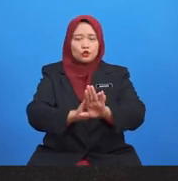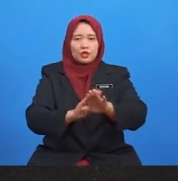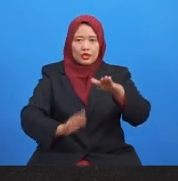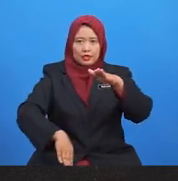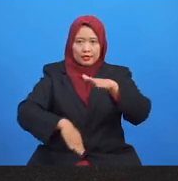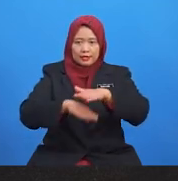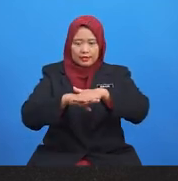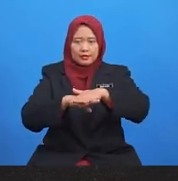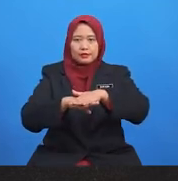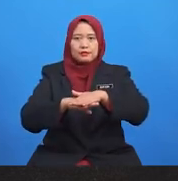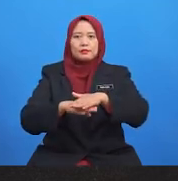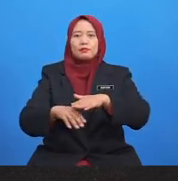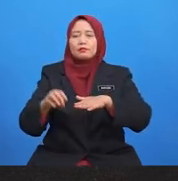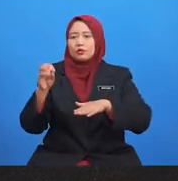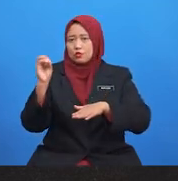iaitu 0.